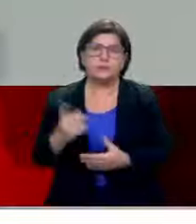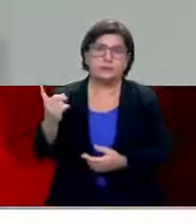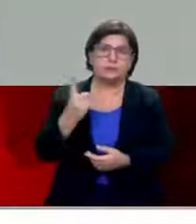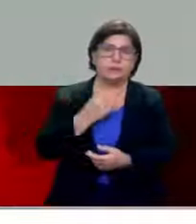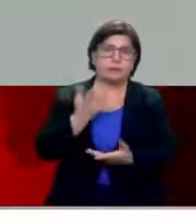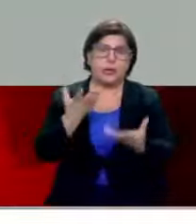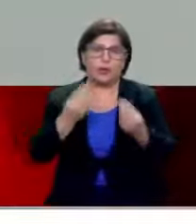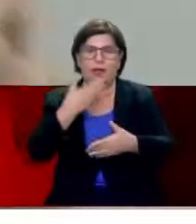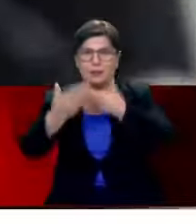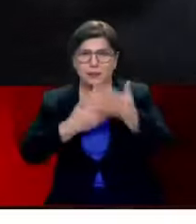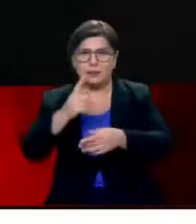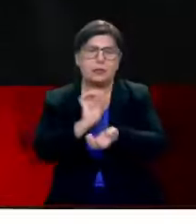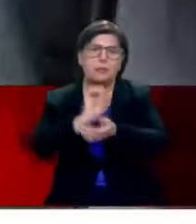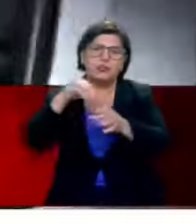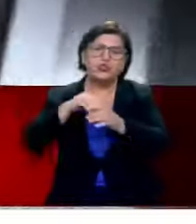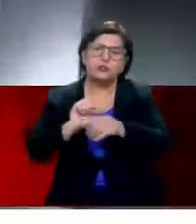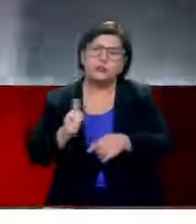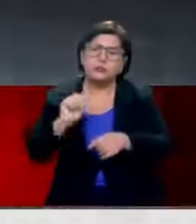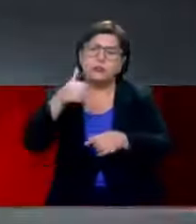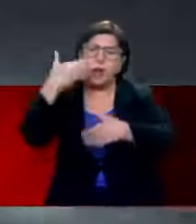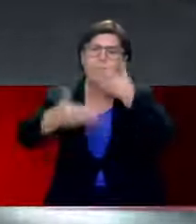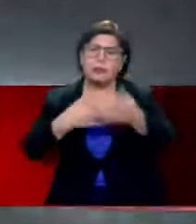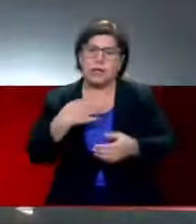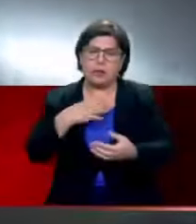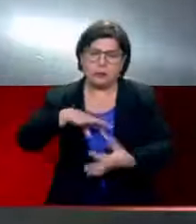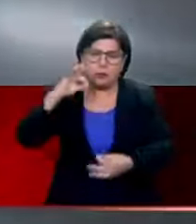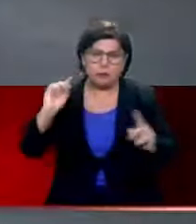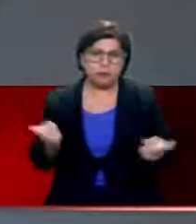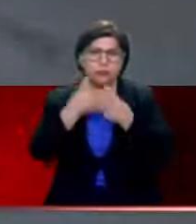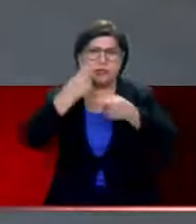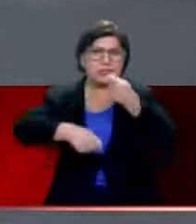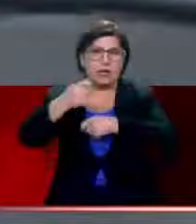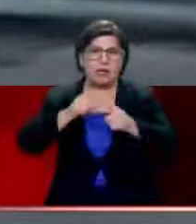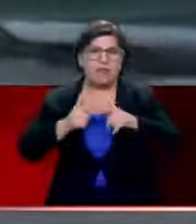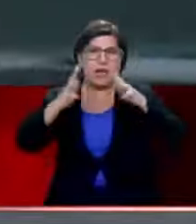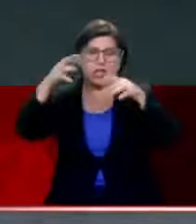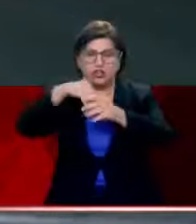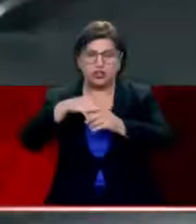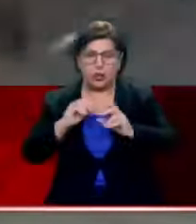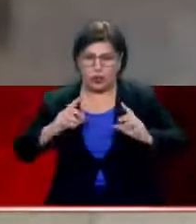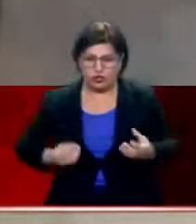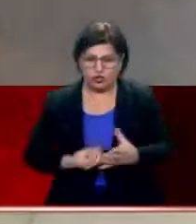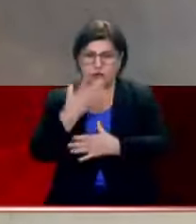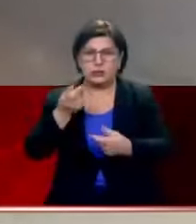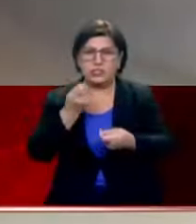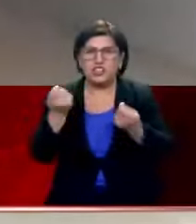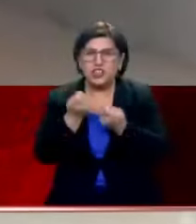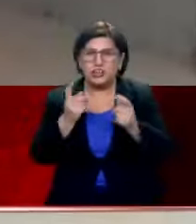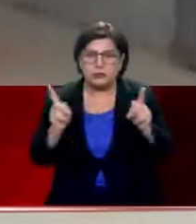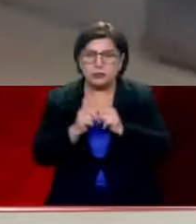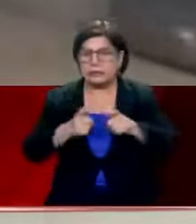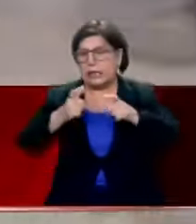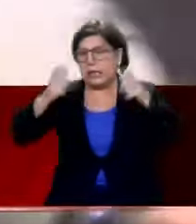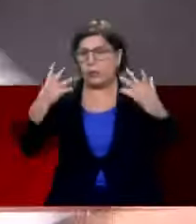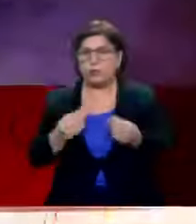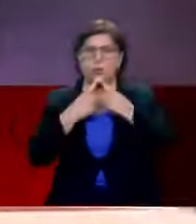sinsi? Cezaevine uzanan süreci anlatan Dilan Polat kendini beklenmedik bir ticari faaliyetin içinde bulduğunu, İşlerin kısa sürede